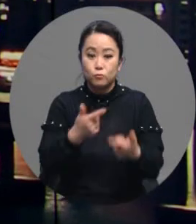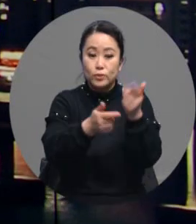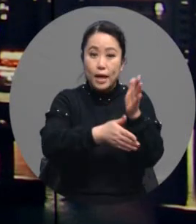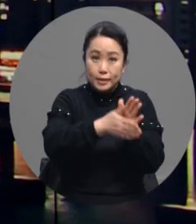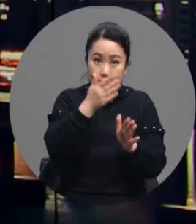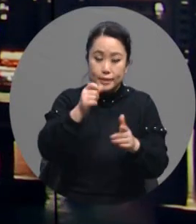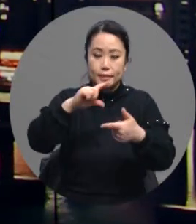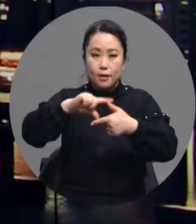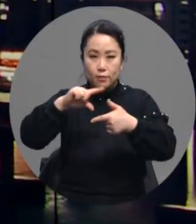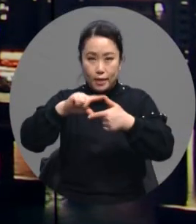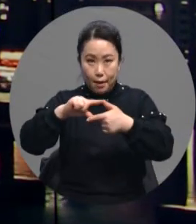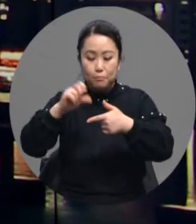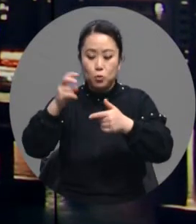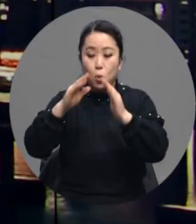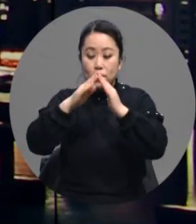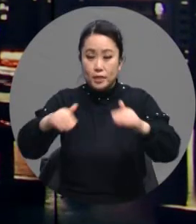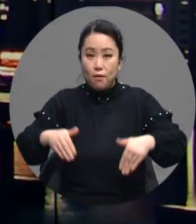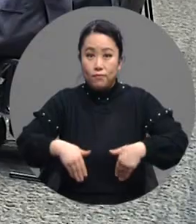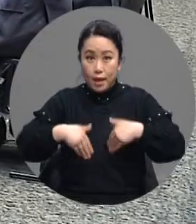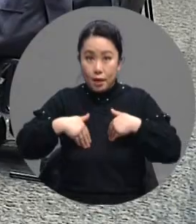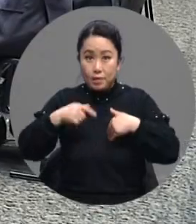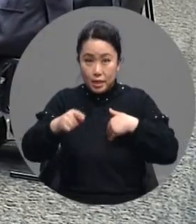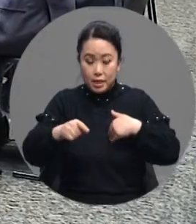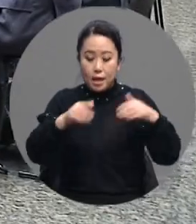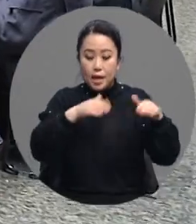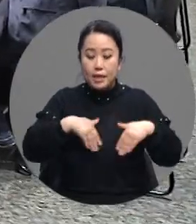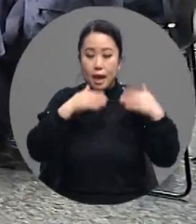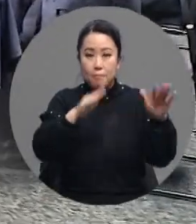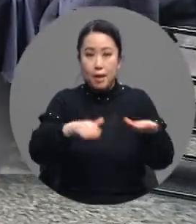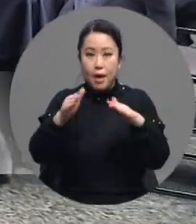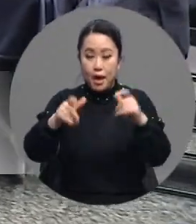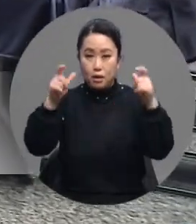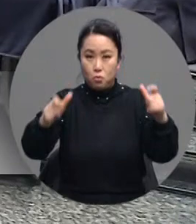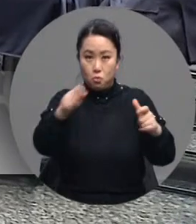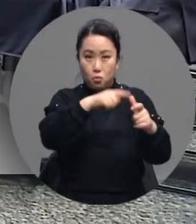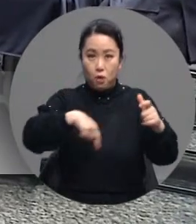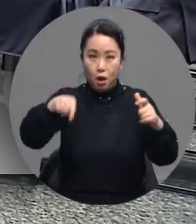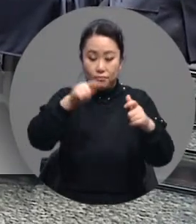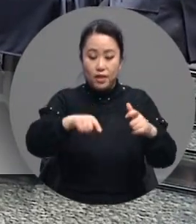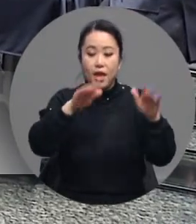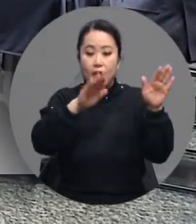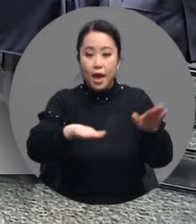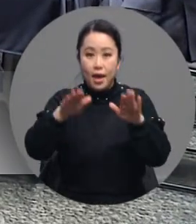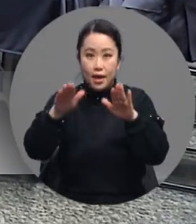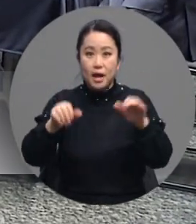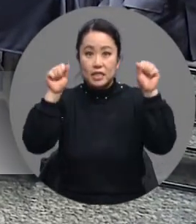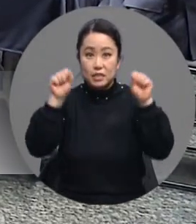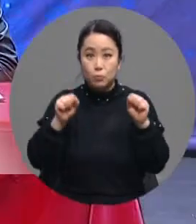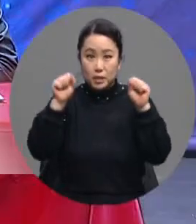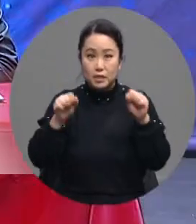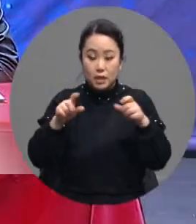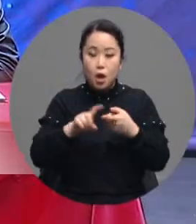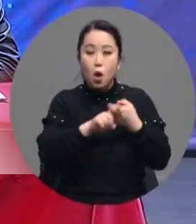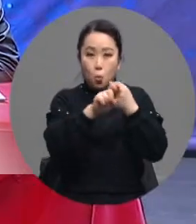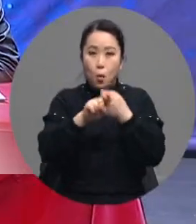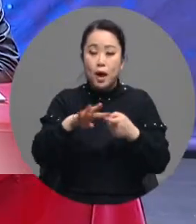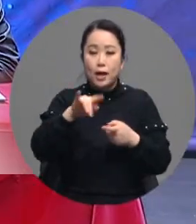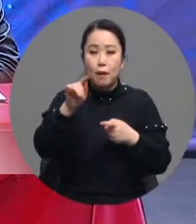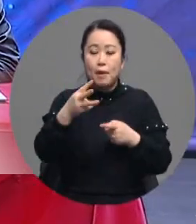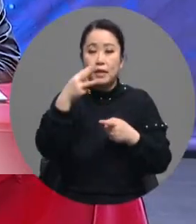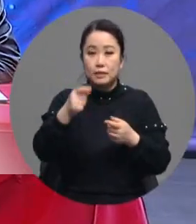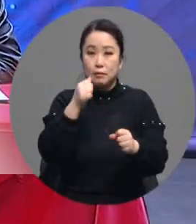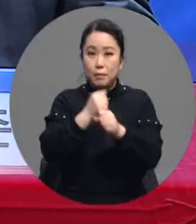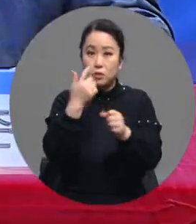부산시 경남도 전남도가 남해안권 해양레저 관광벨트 조성을 위해 해양수산부와 업무협약을